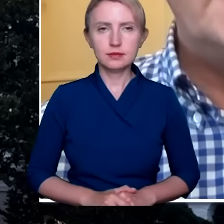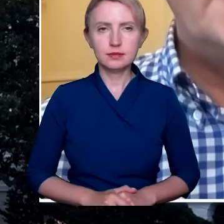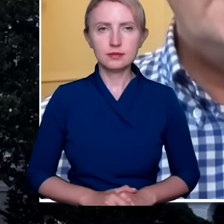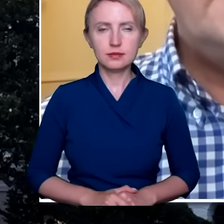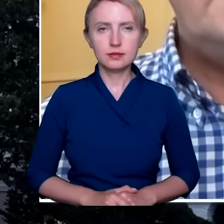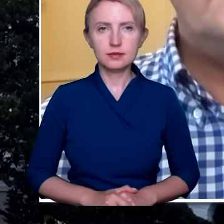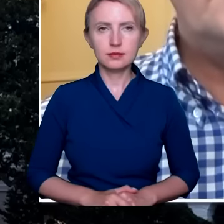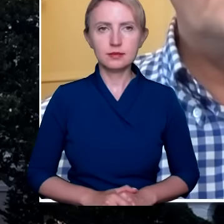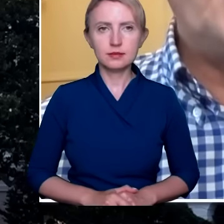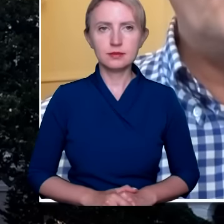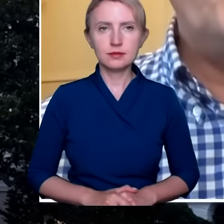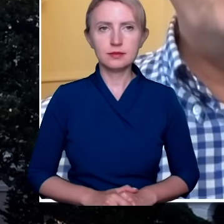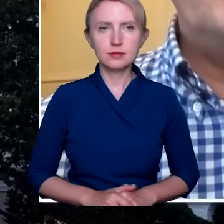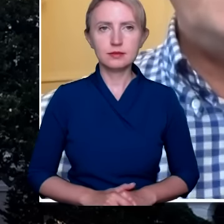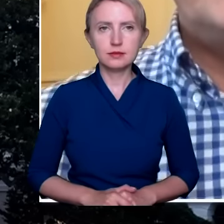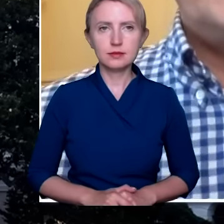Także